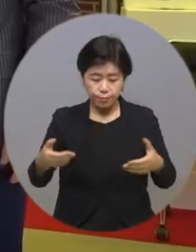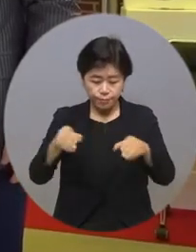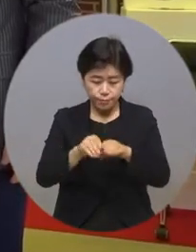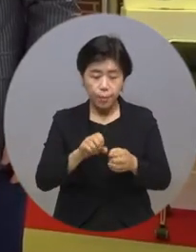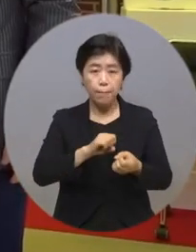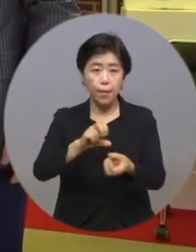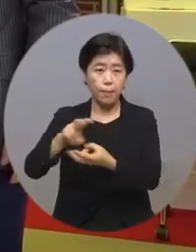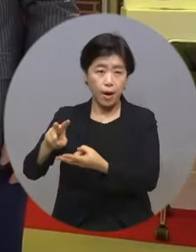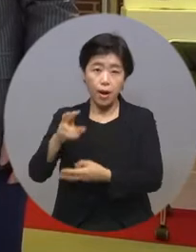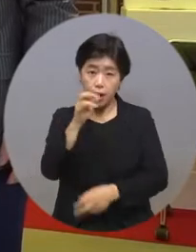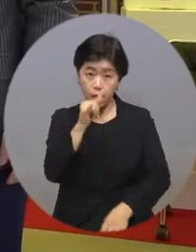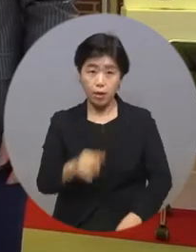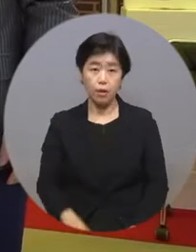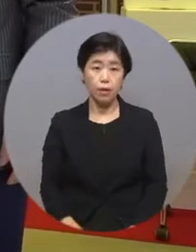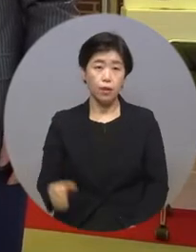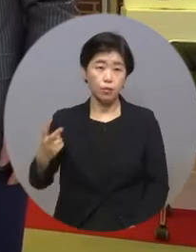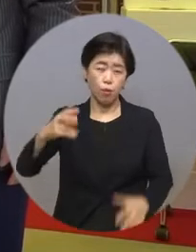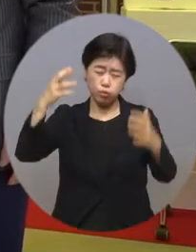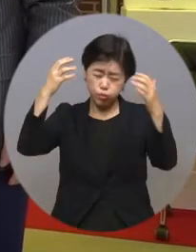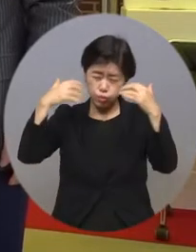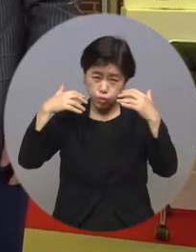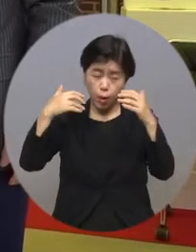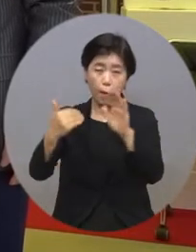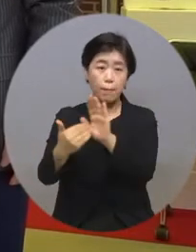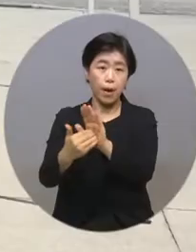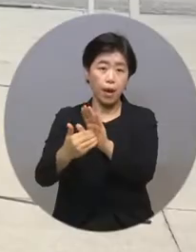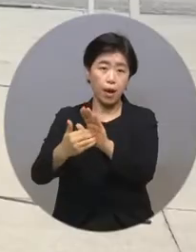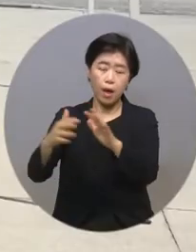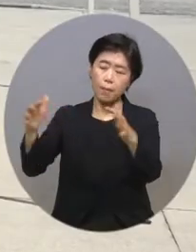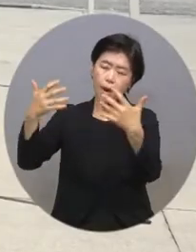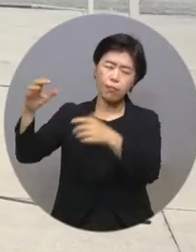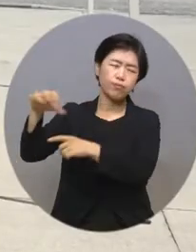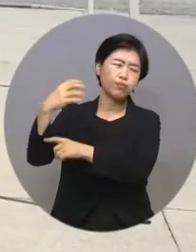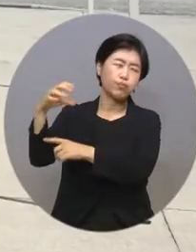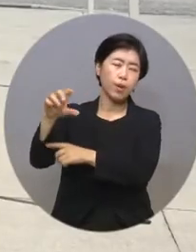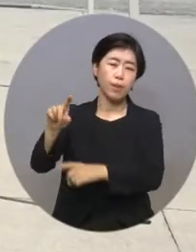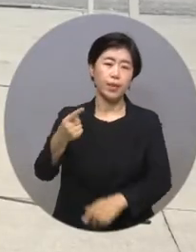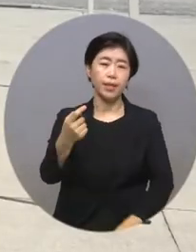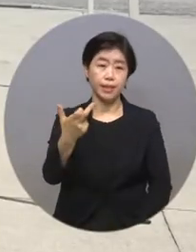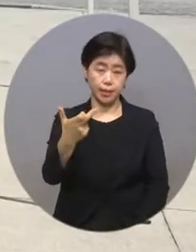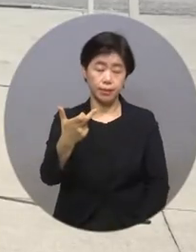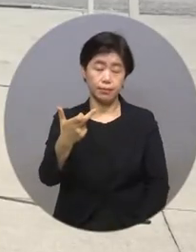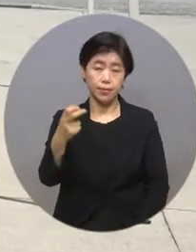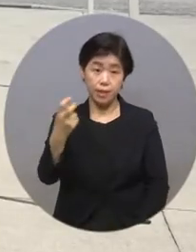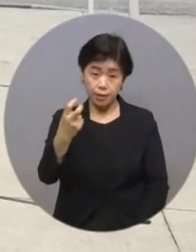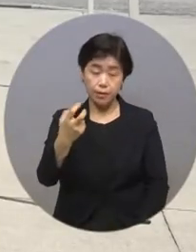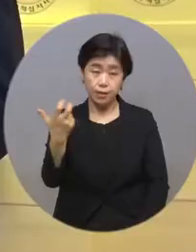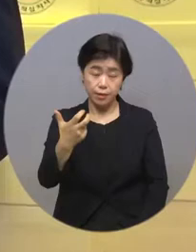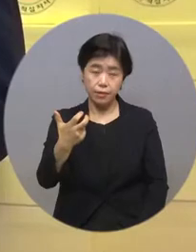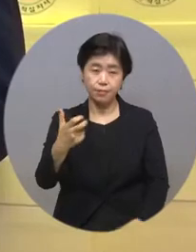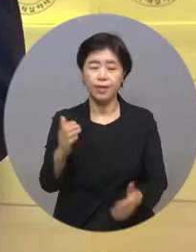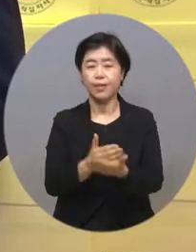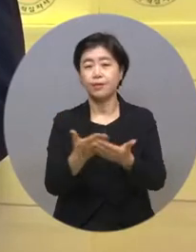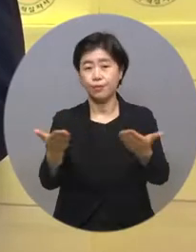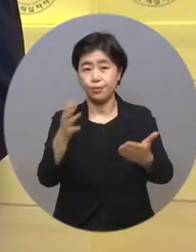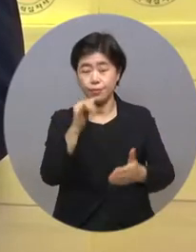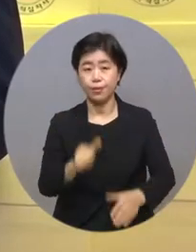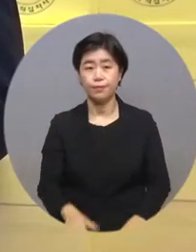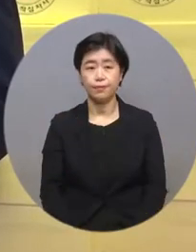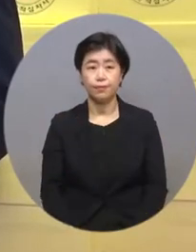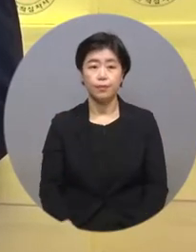위해 선풍기 170대를 기부하였습니다. 이날 이용록 홍성군수는 대한적십자사